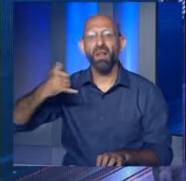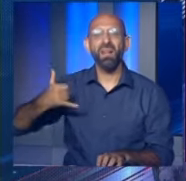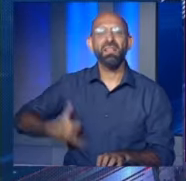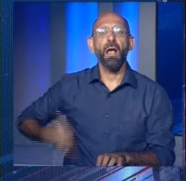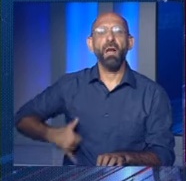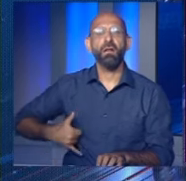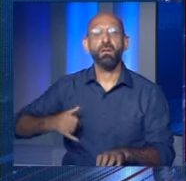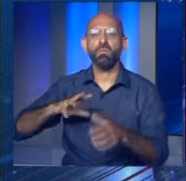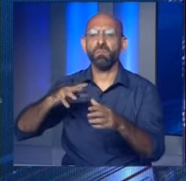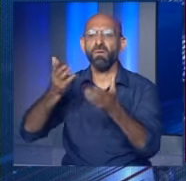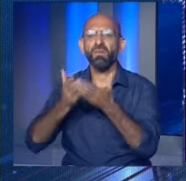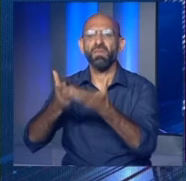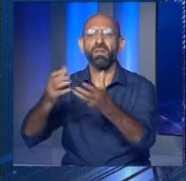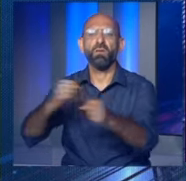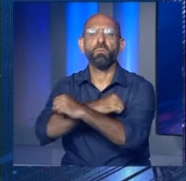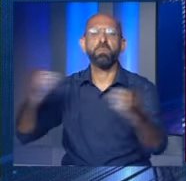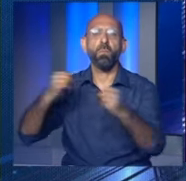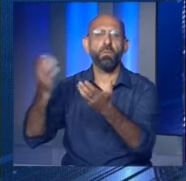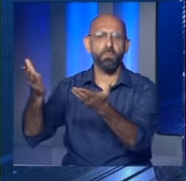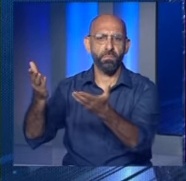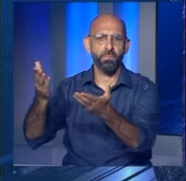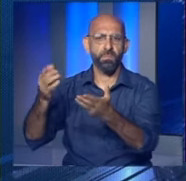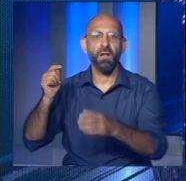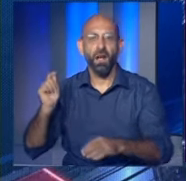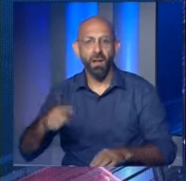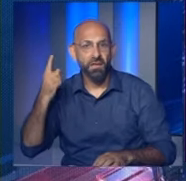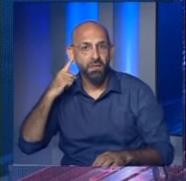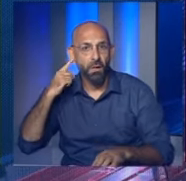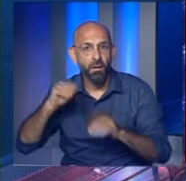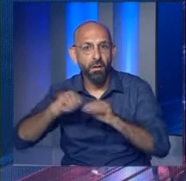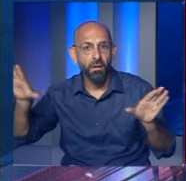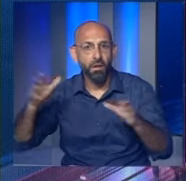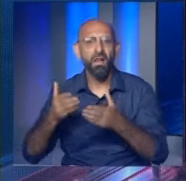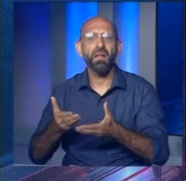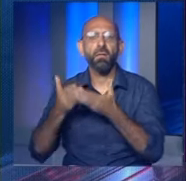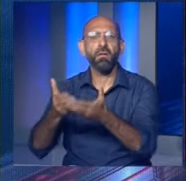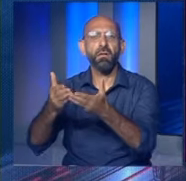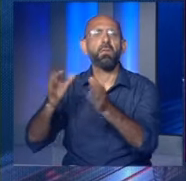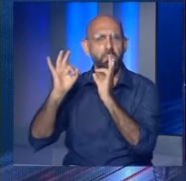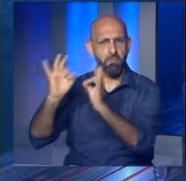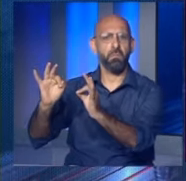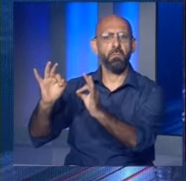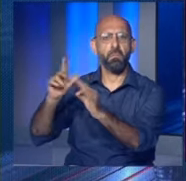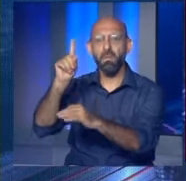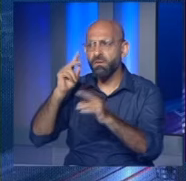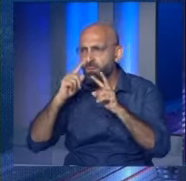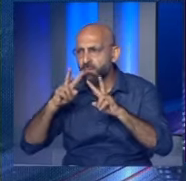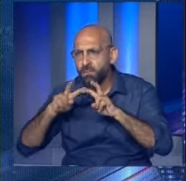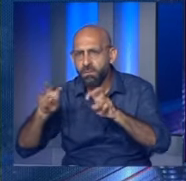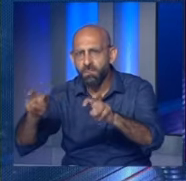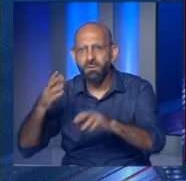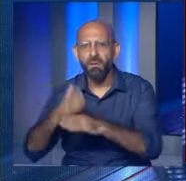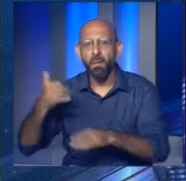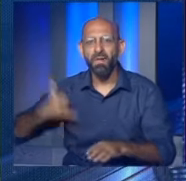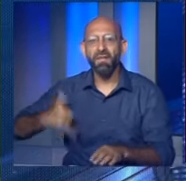على بعد 200 13 ميلا ميناء المخ اليمني وافادت الهيئه ان السفينه بخير